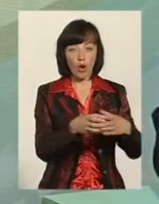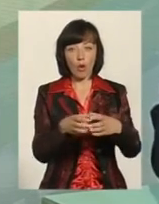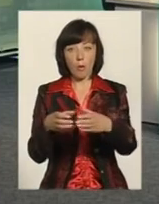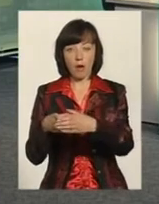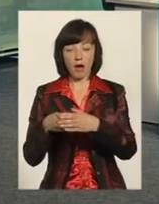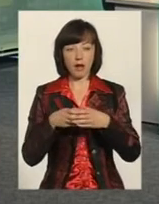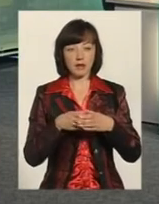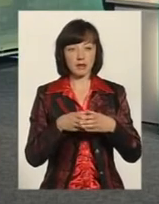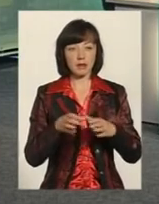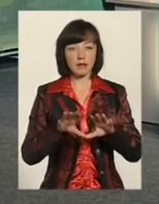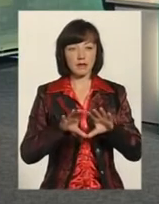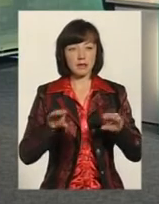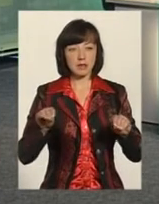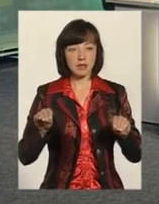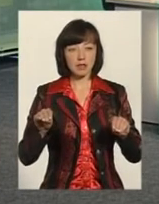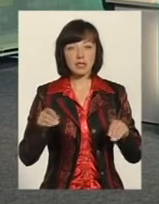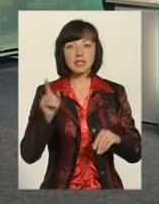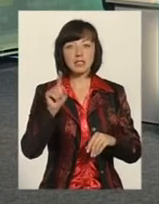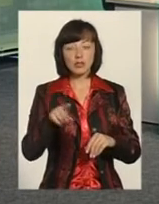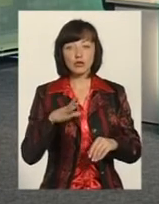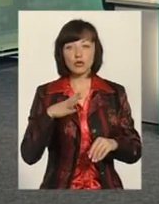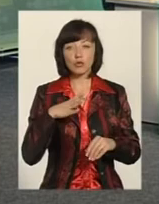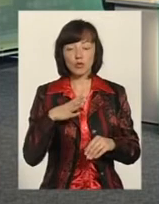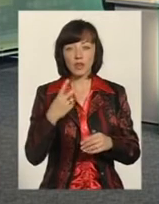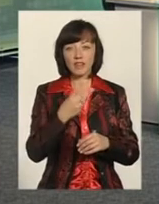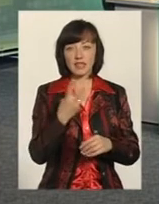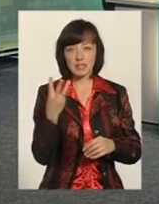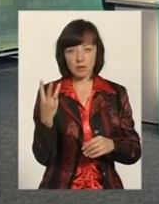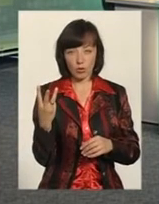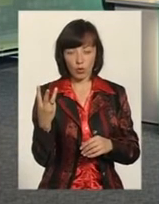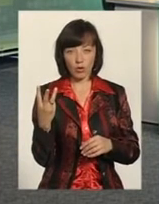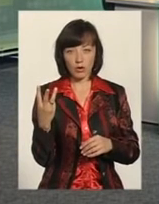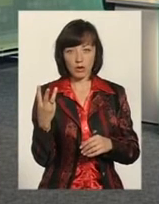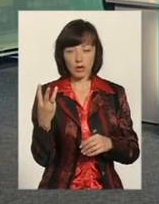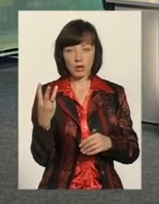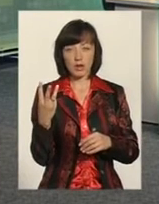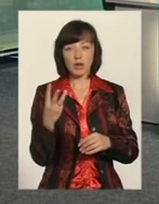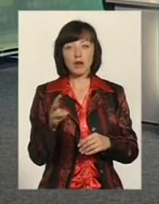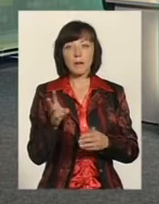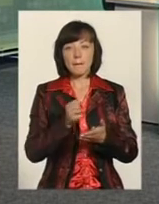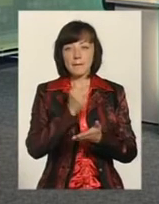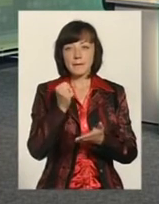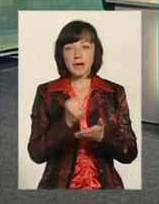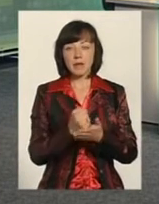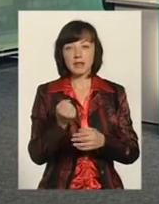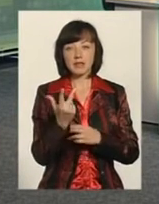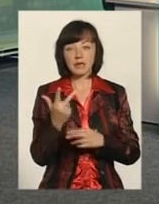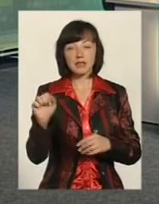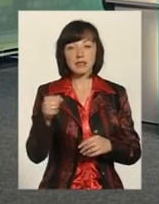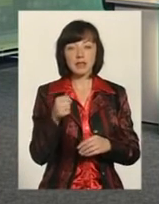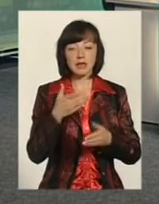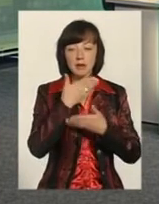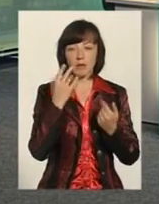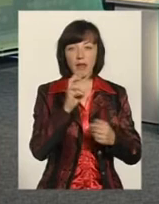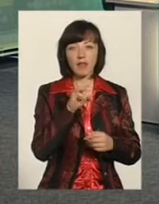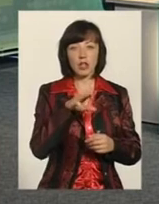21 територіальна громада з тих, що були прийняті, з тих 23. З тих 23, які приймались 13 серпня, нема ні